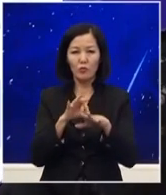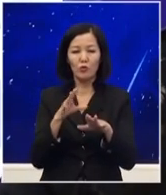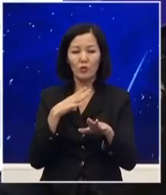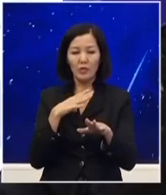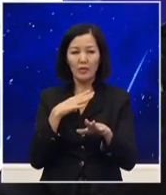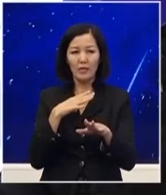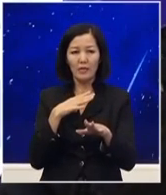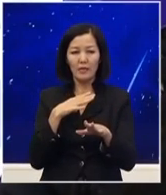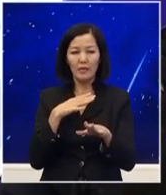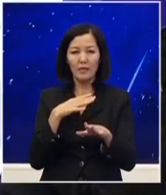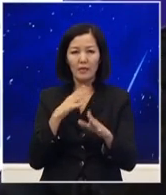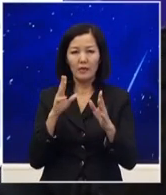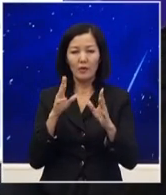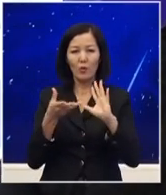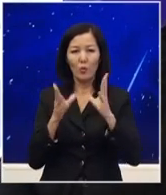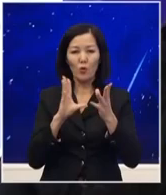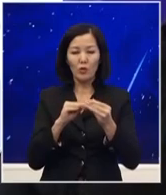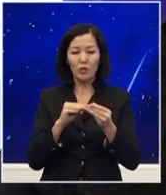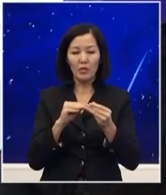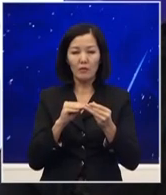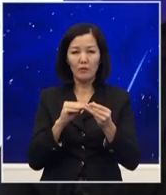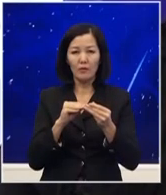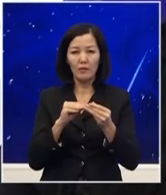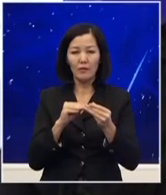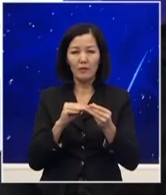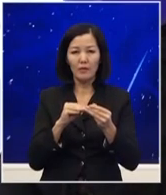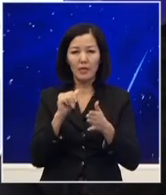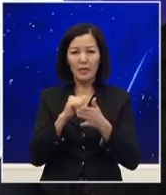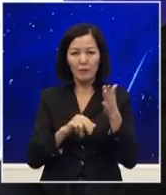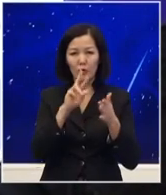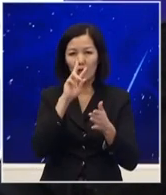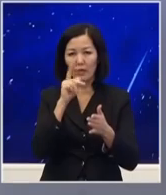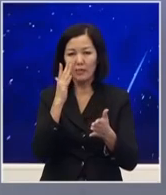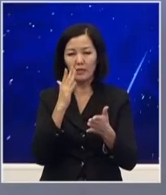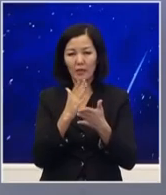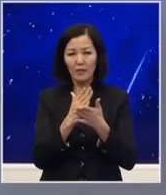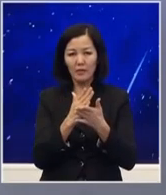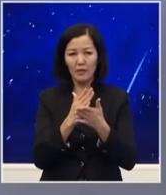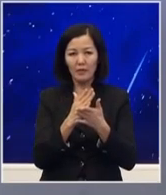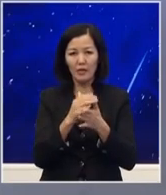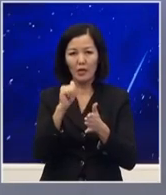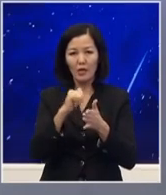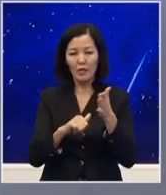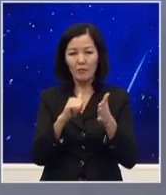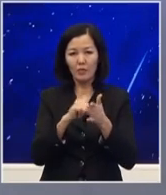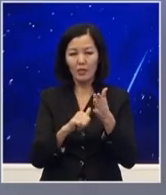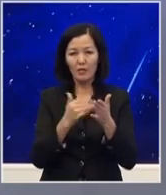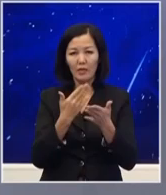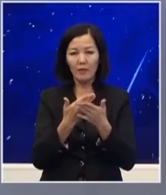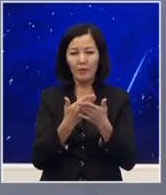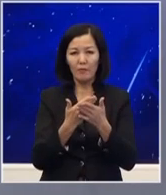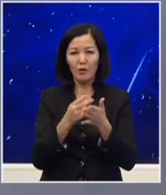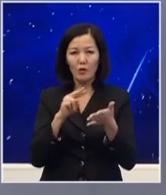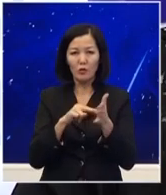жүргізілді. Мониторинг қорытындысы бойынша бірқатар кемшіліктер анықталды. Кемшіліктер ол жаңағы жеке жұмыс